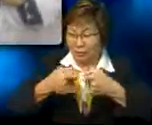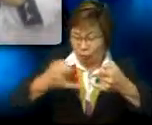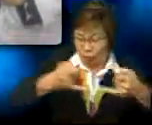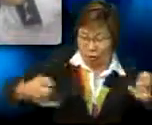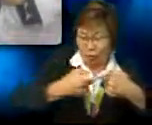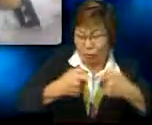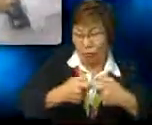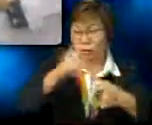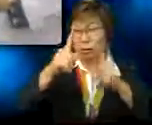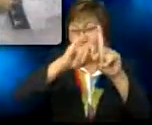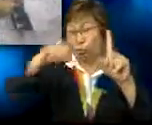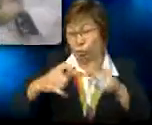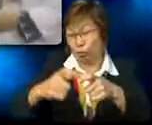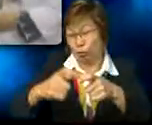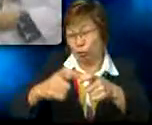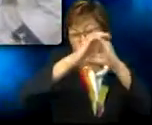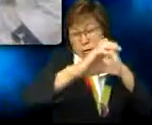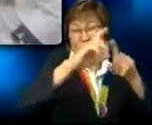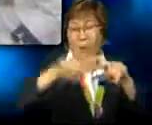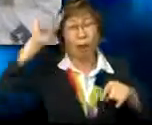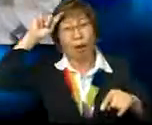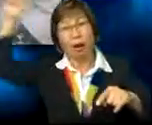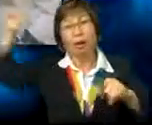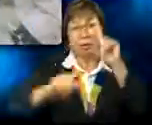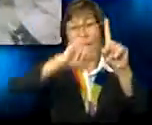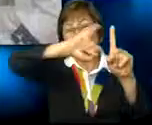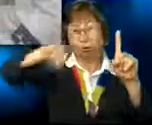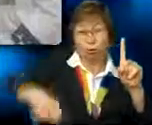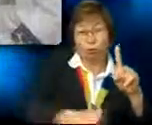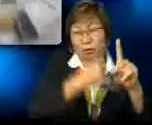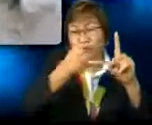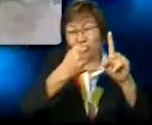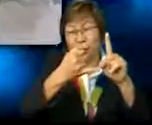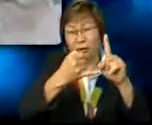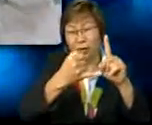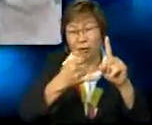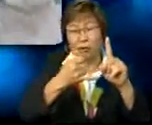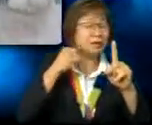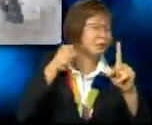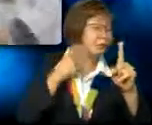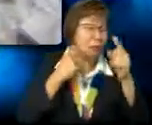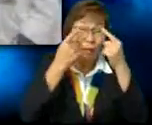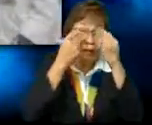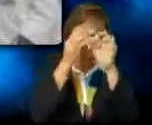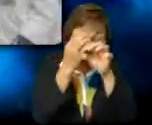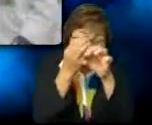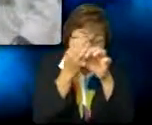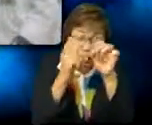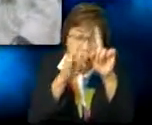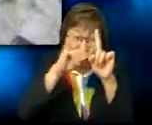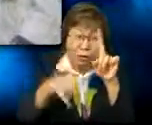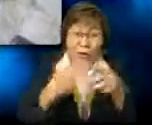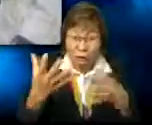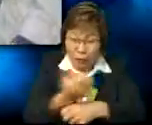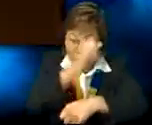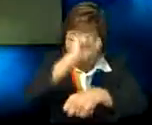besar ya, 1 juta. Sedangkan Allah meletakkan 1 juta ini dia dalam mata yang sebegini kecil dan dapat menjalankan